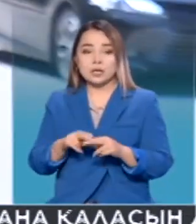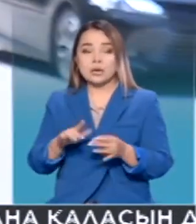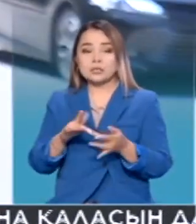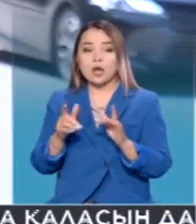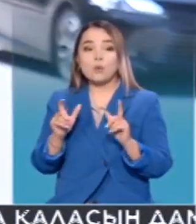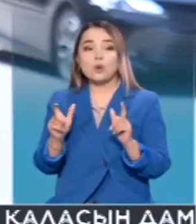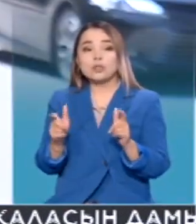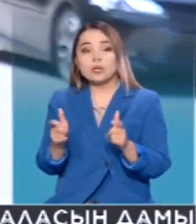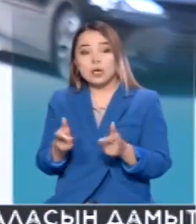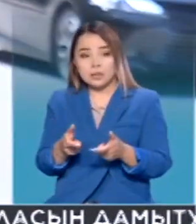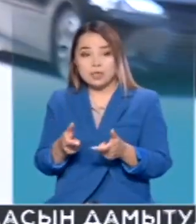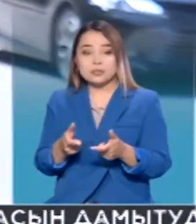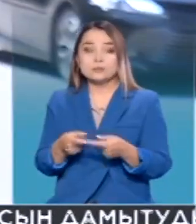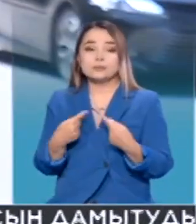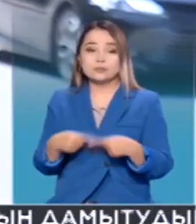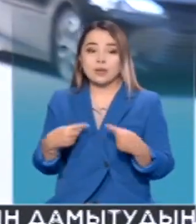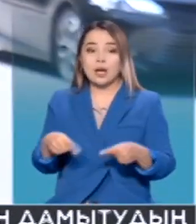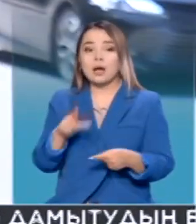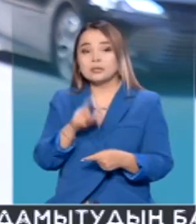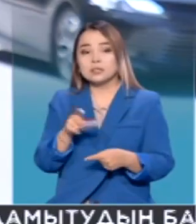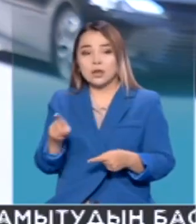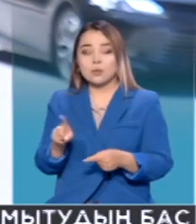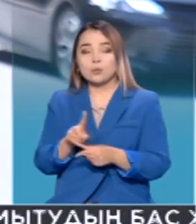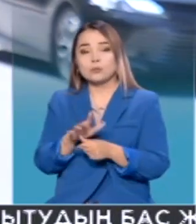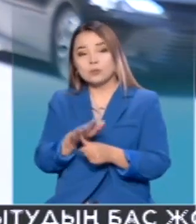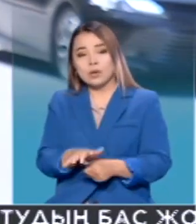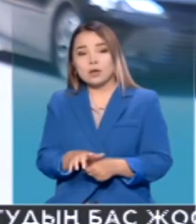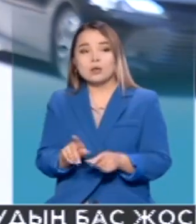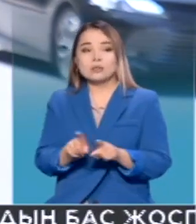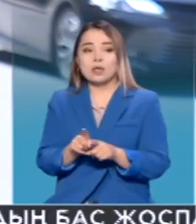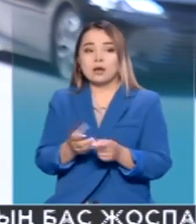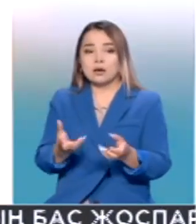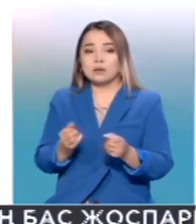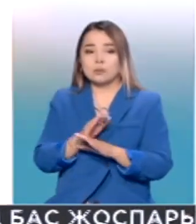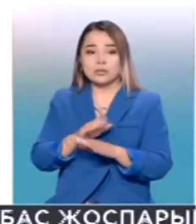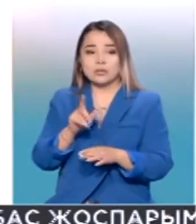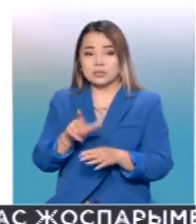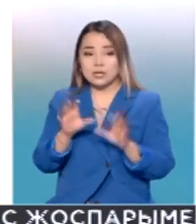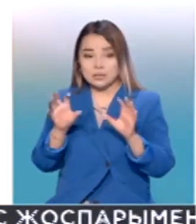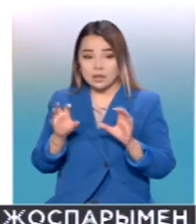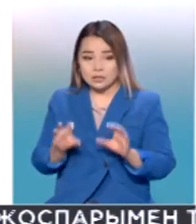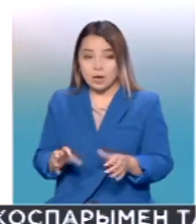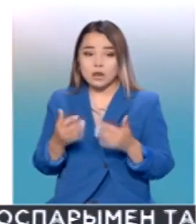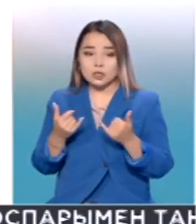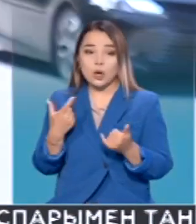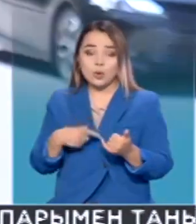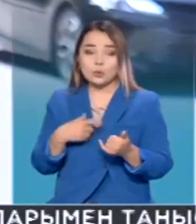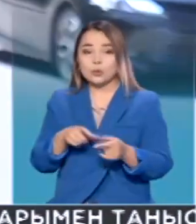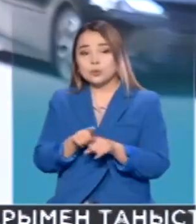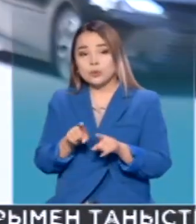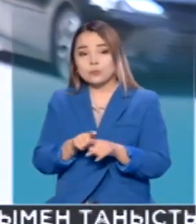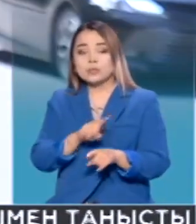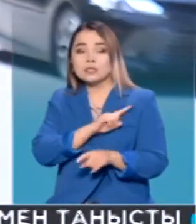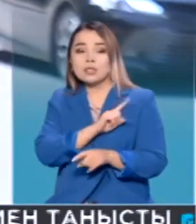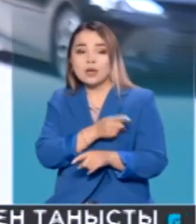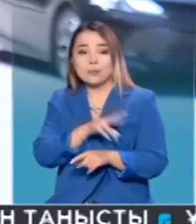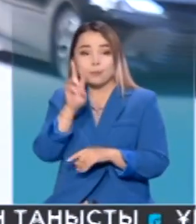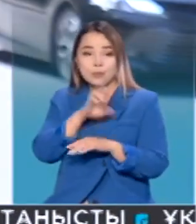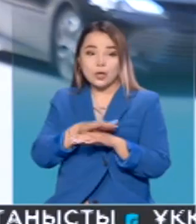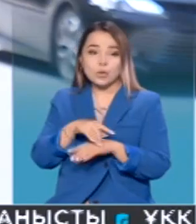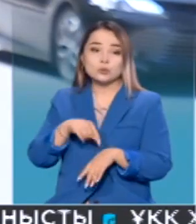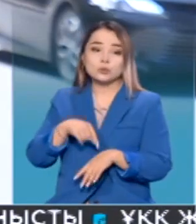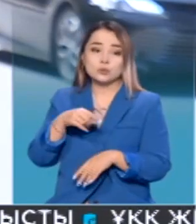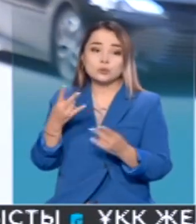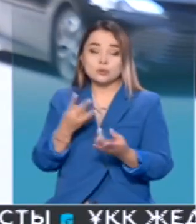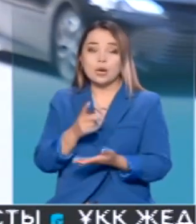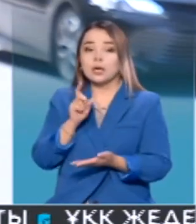желілерді бұғаттауға, кейбір адамдарды бір қудалауға ол мақсатта қабылданған заң емес. Кез келген азамат өзінің артында күшті мемлекет тұрғанын сезу керек.